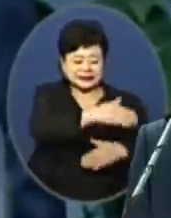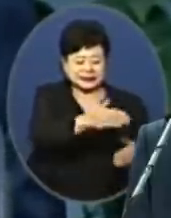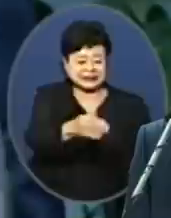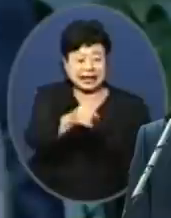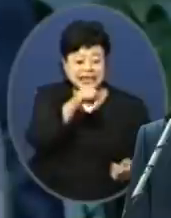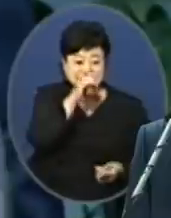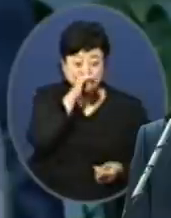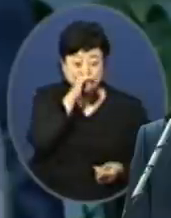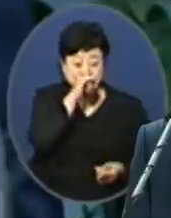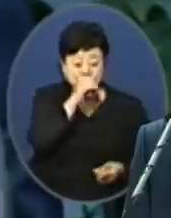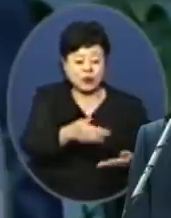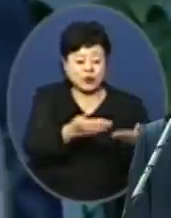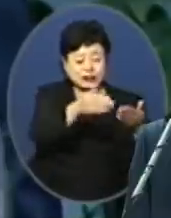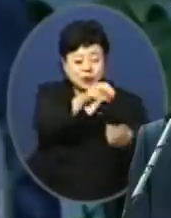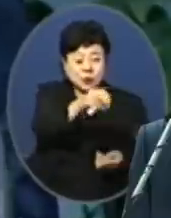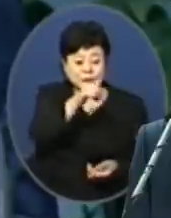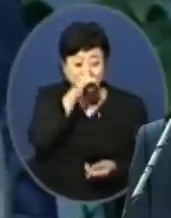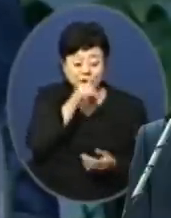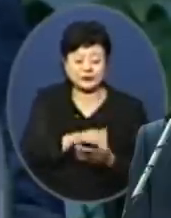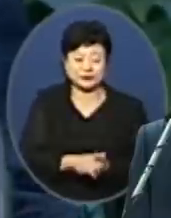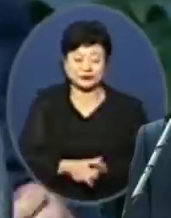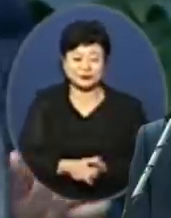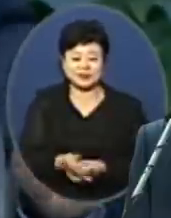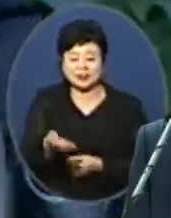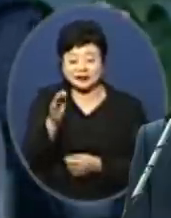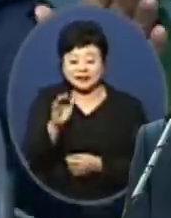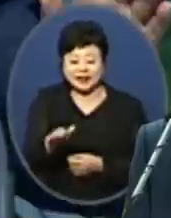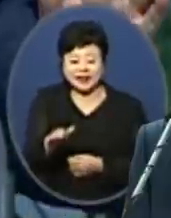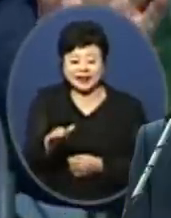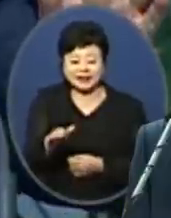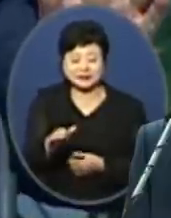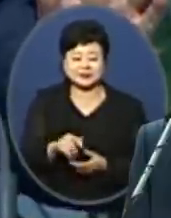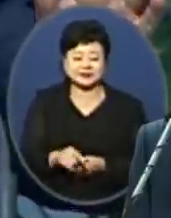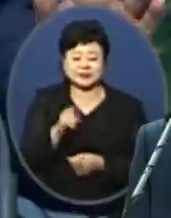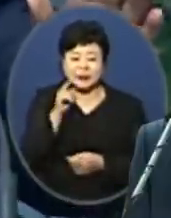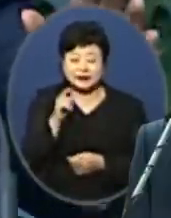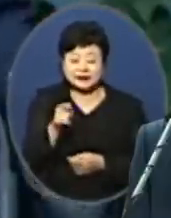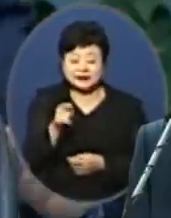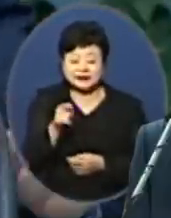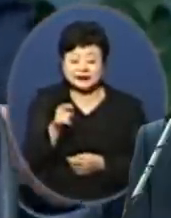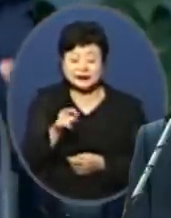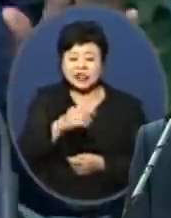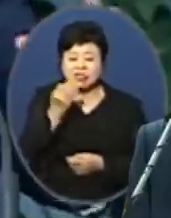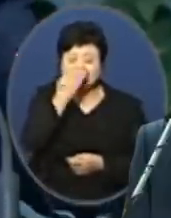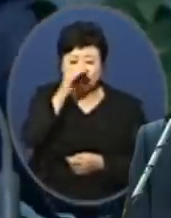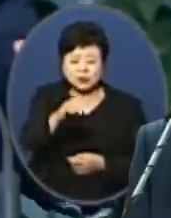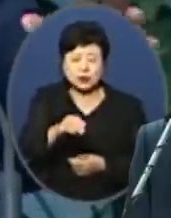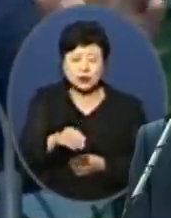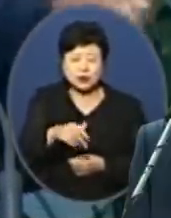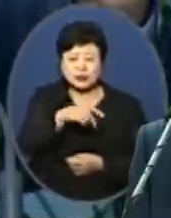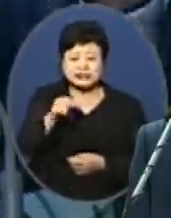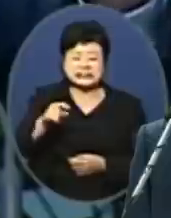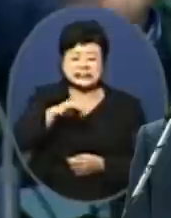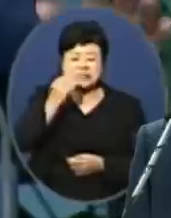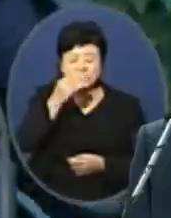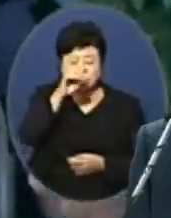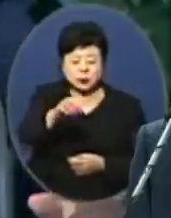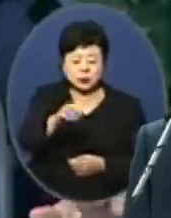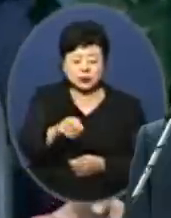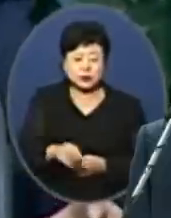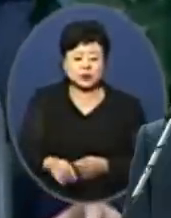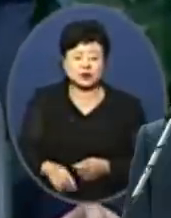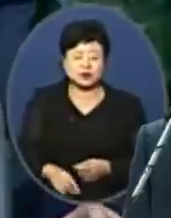차려서 드리는 곳이 있습니다. 그러나 그 성소와 지성소 사이에는 그